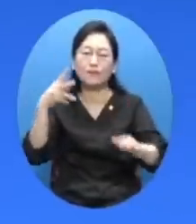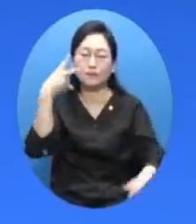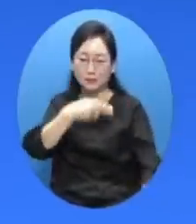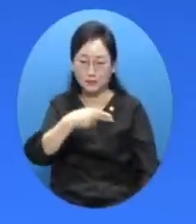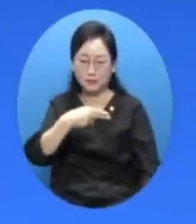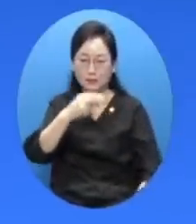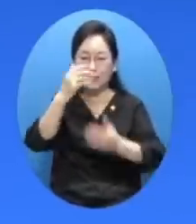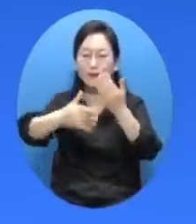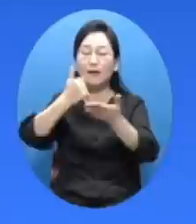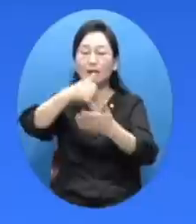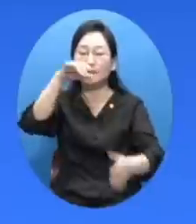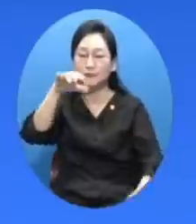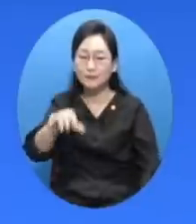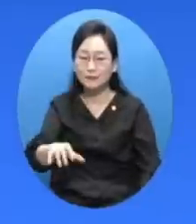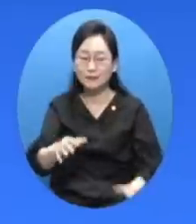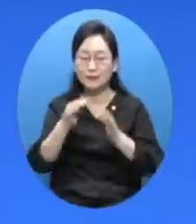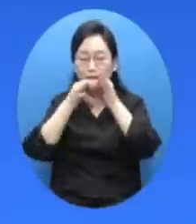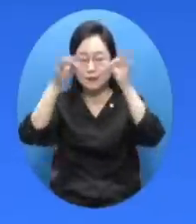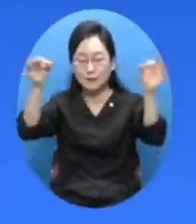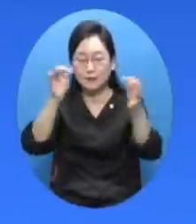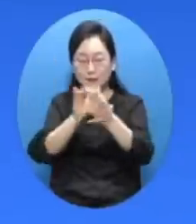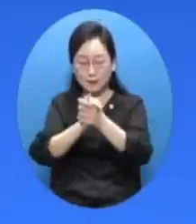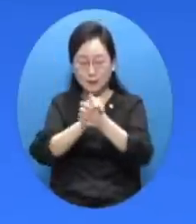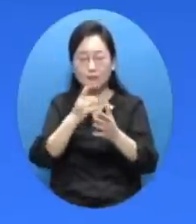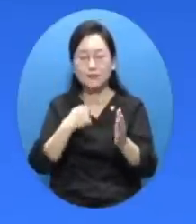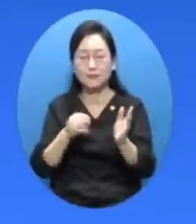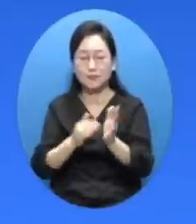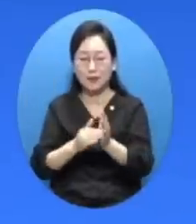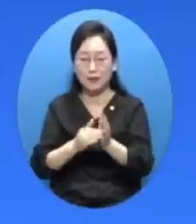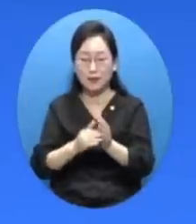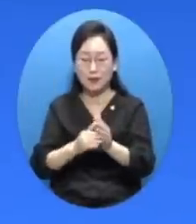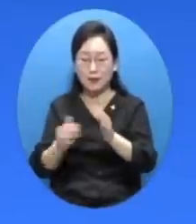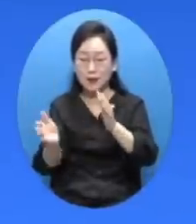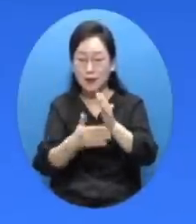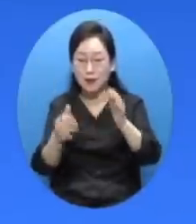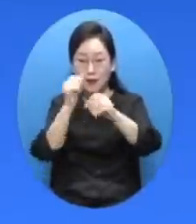하나님 앞에 부르짖어 기도하셨습니다. 광야는